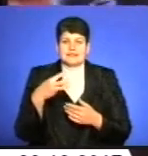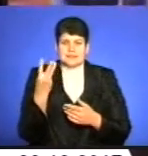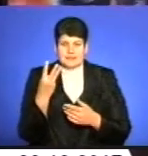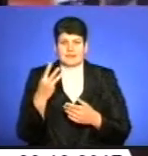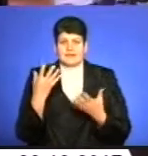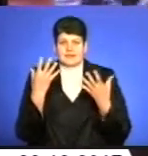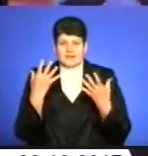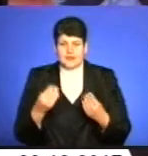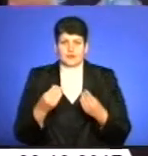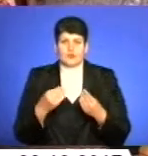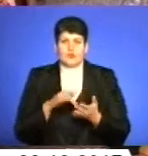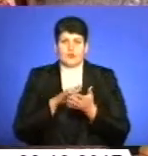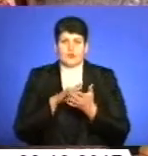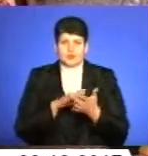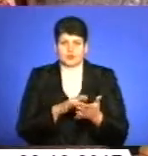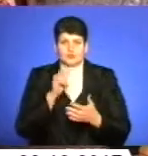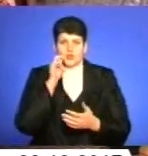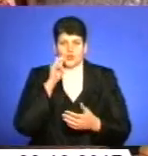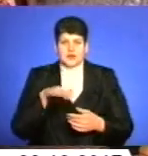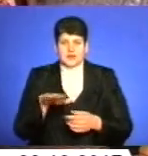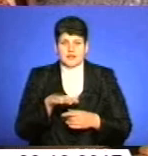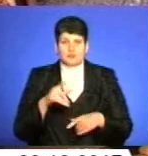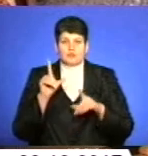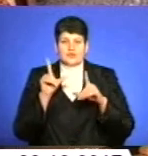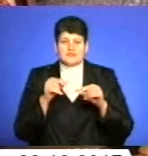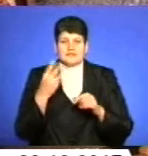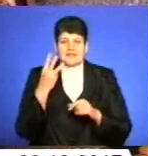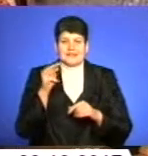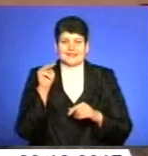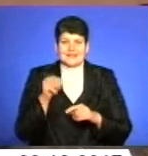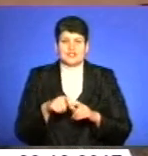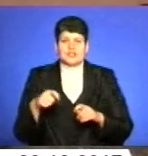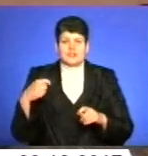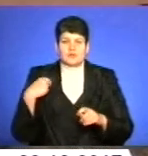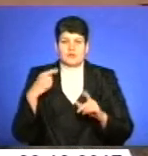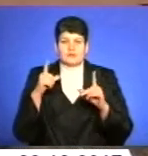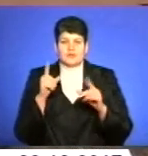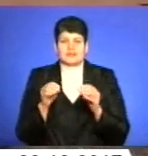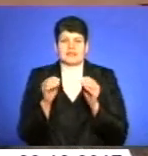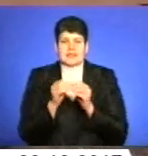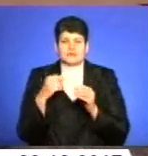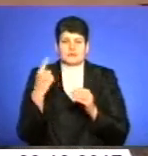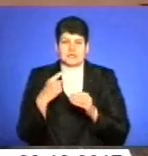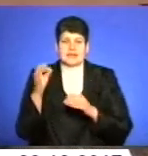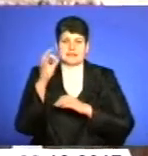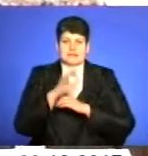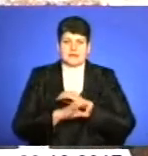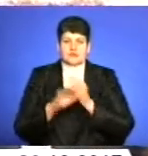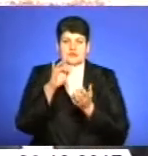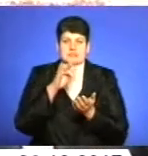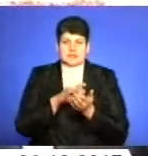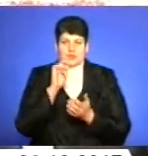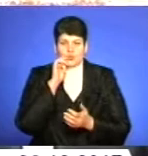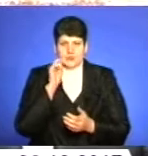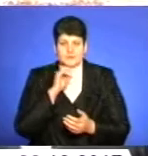на велосипедах-тандемах, подолавши більше 3000 кілометрів та проїхавши 10 областей Західної та Центральної України. Ідея